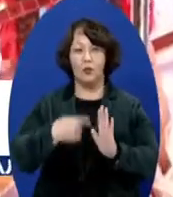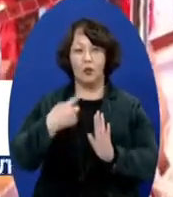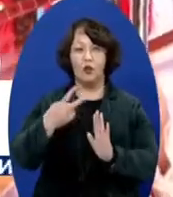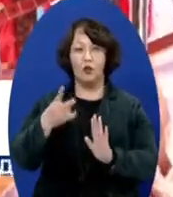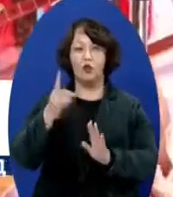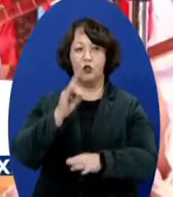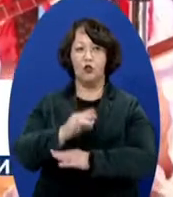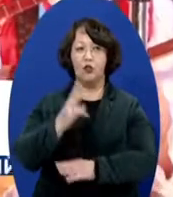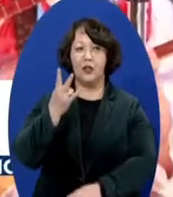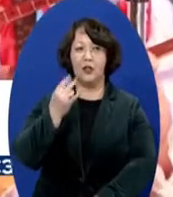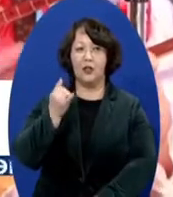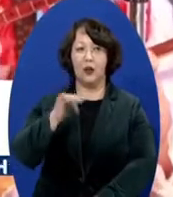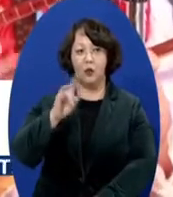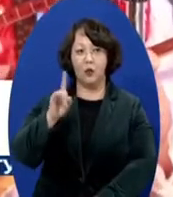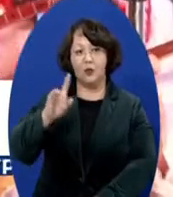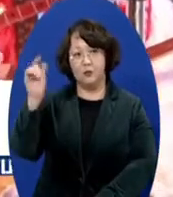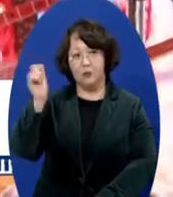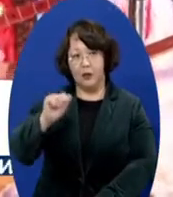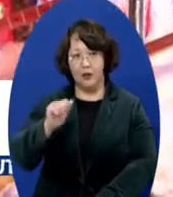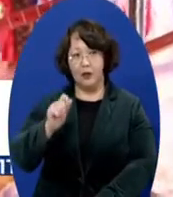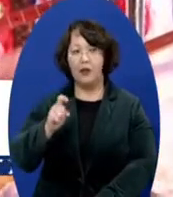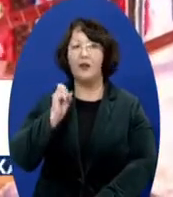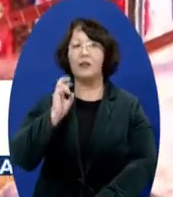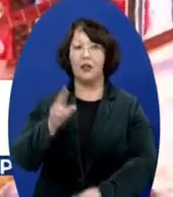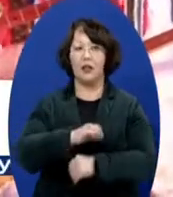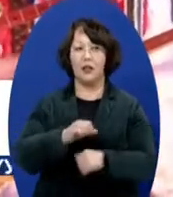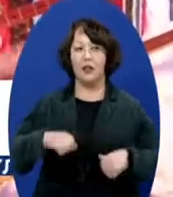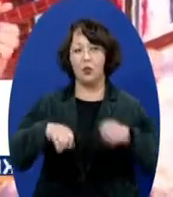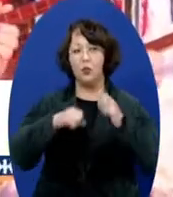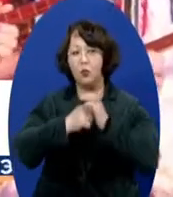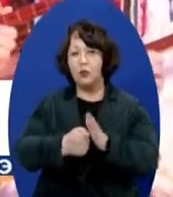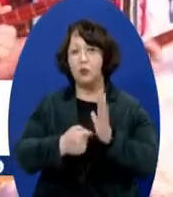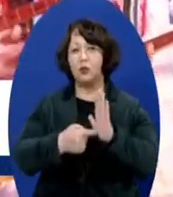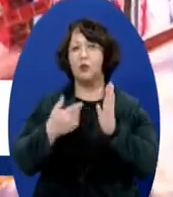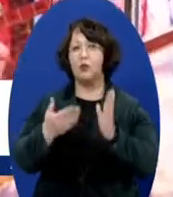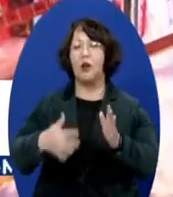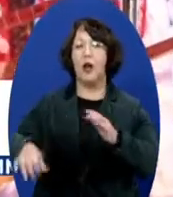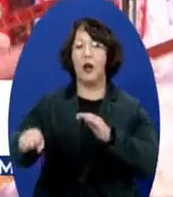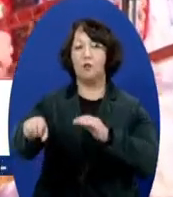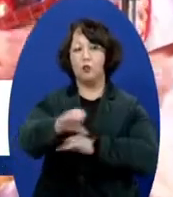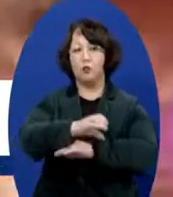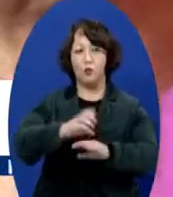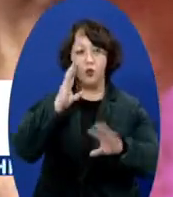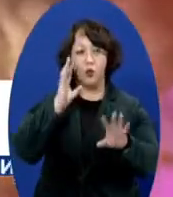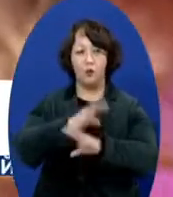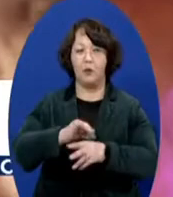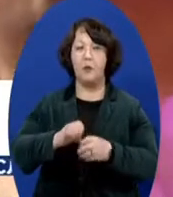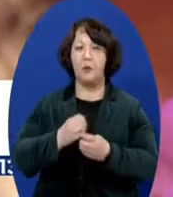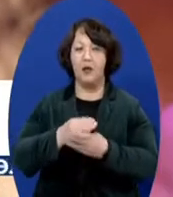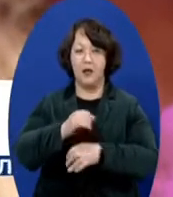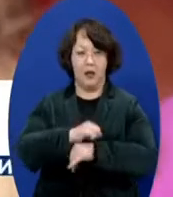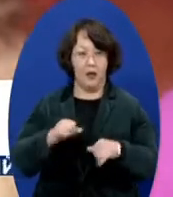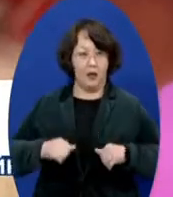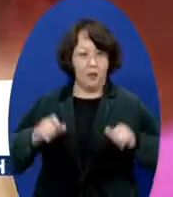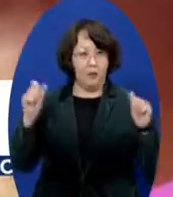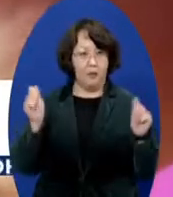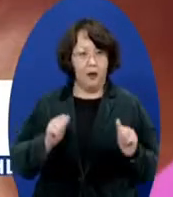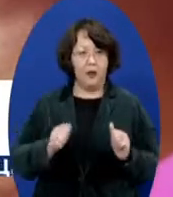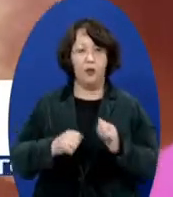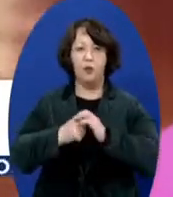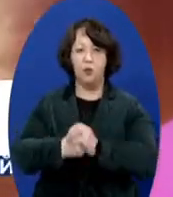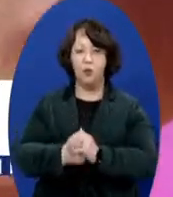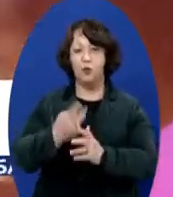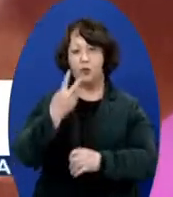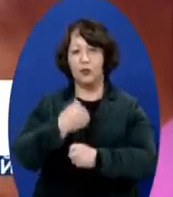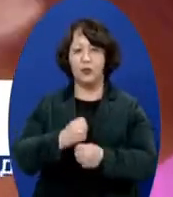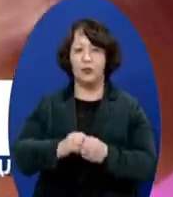сарын 22-ний өдөр казах иргэдэд хүндэтгэл үзүүлэх арга хэмжээг аймаг сумын хэмжээнд зохион байгуулдаг уламжлалтай иргэд баярын хүндэтгэлийн арга